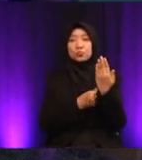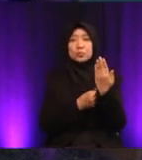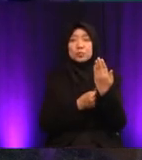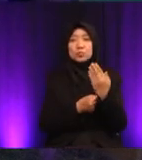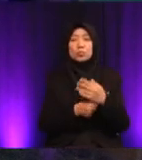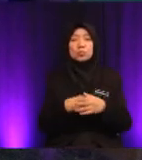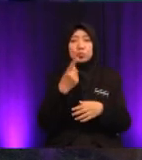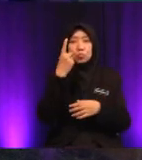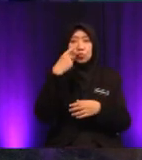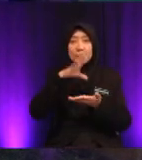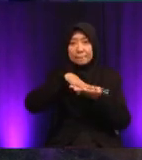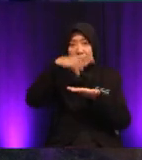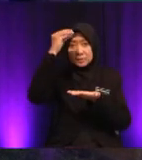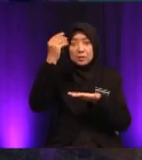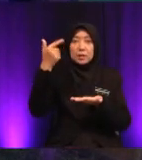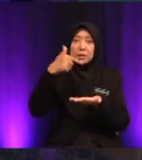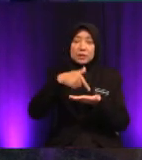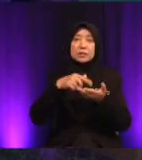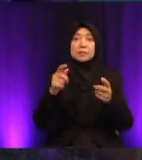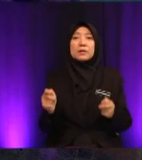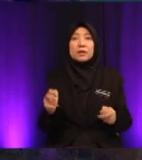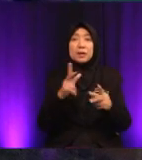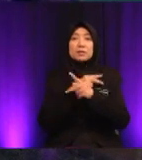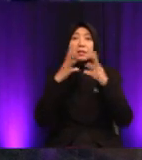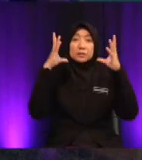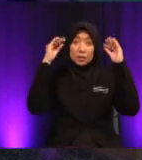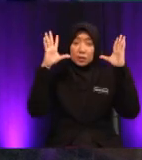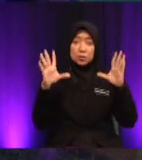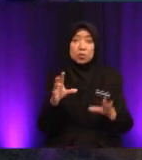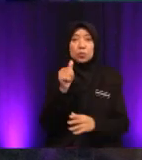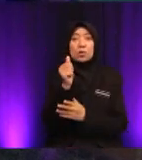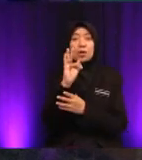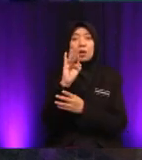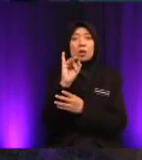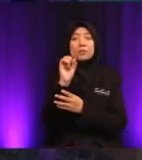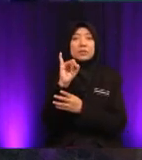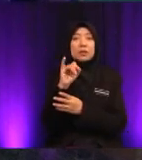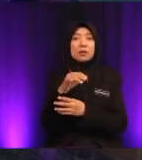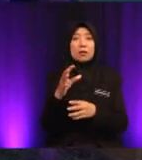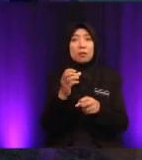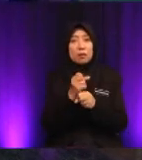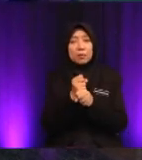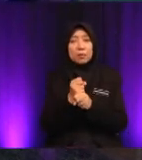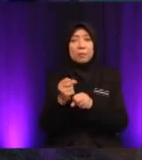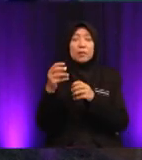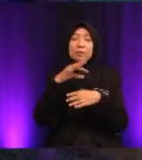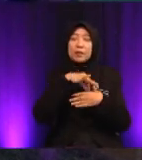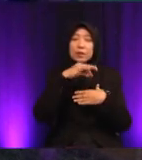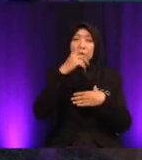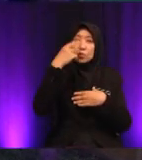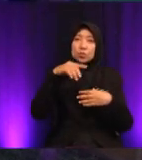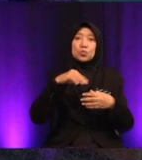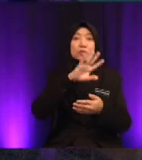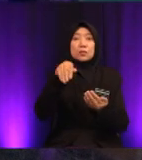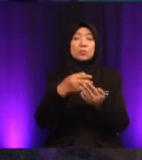supaya dapat mengukuhkan pemahaman adik-adik semua Terima kasih banyak-banyak cek gua Vivi atas kesucian berkomentarmu diharapkan memberi manfaat kepada semua yang menonton tak lupa